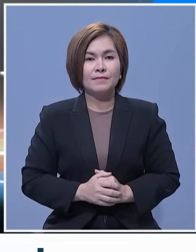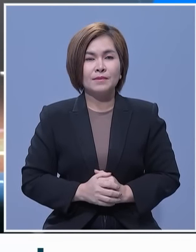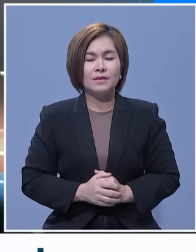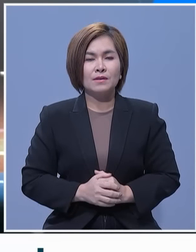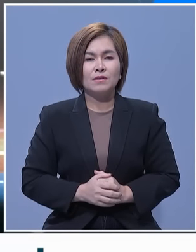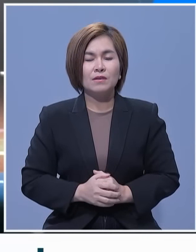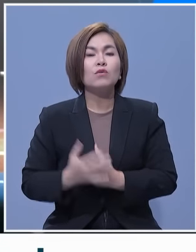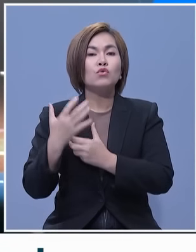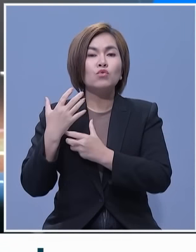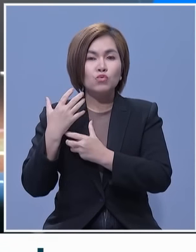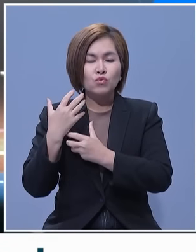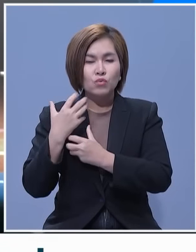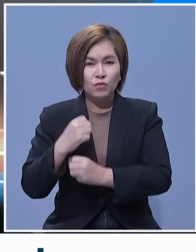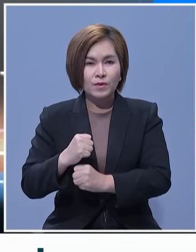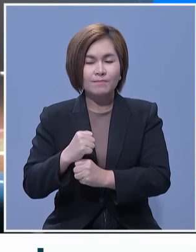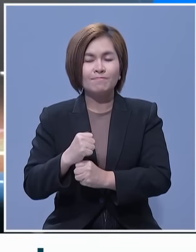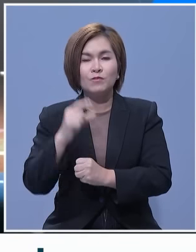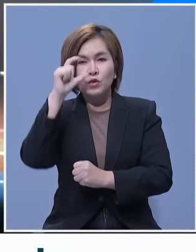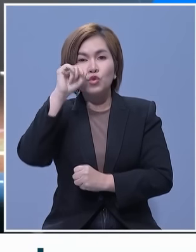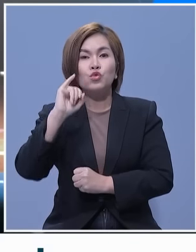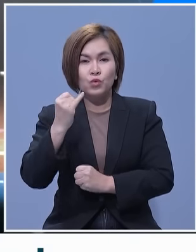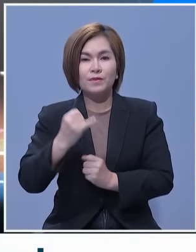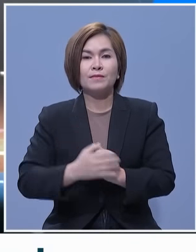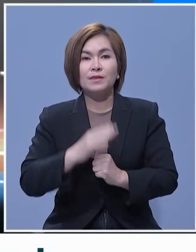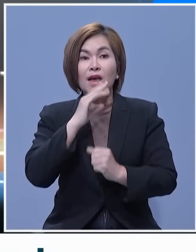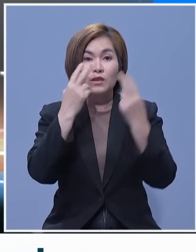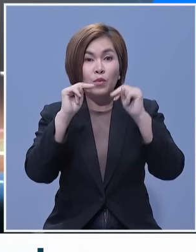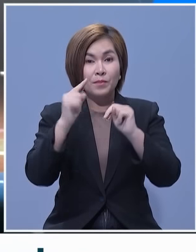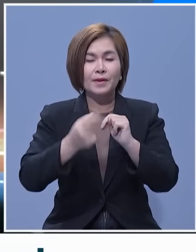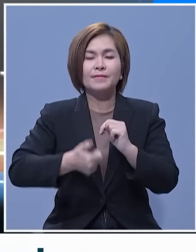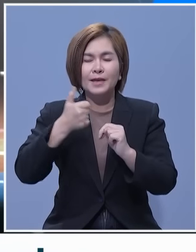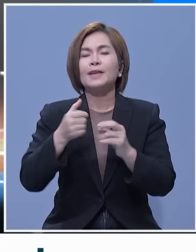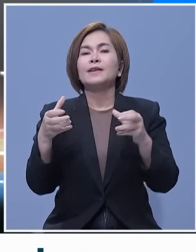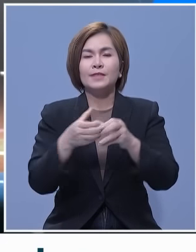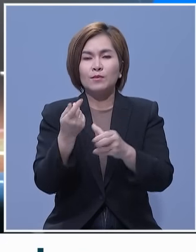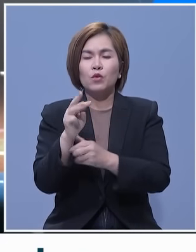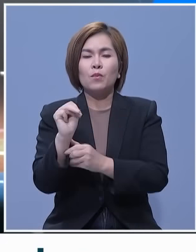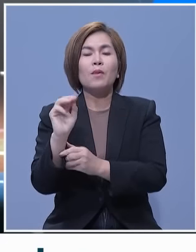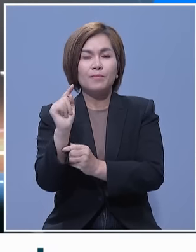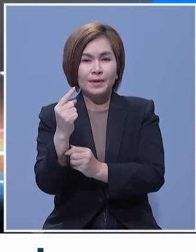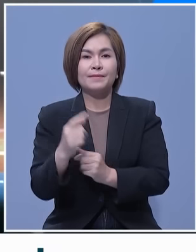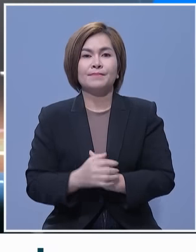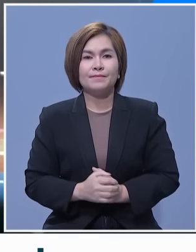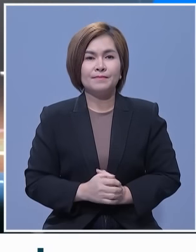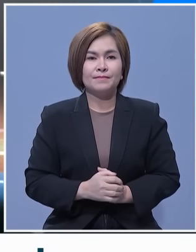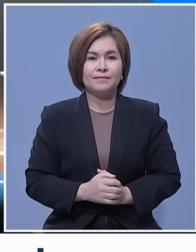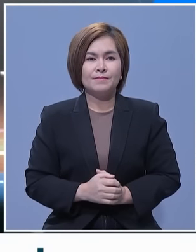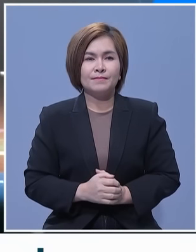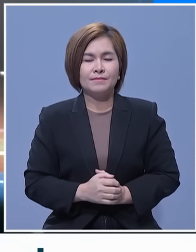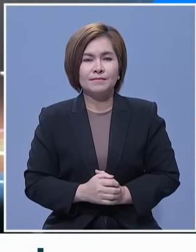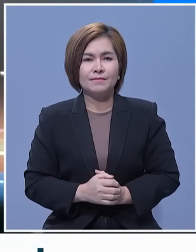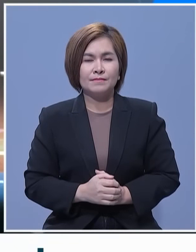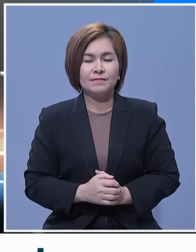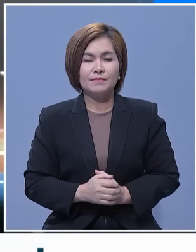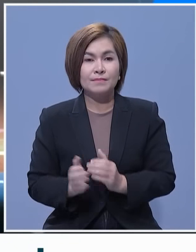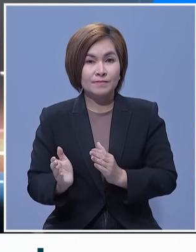คือคุณจุรินจากพรรคประชาธิปัตย์นะคะอืเมื่อได้นายกท่านใหม่ก็ค่อยจัดตั้งคณะรัฐมนตรีชุดใหม่อันนี้เป็นการเลือกในสภาเป็นอชั่นแรกแต่ว่าอปชั่น